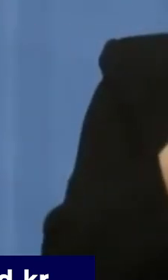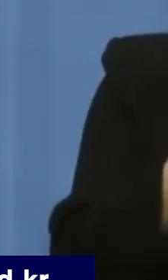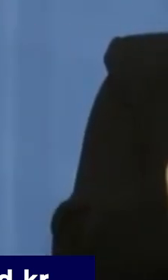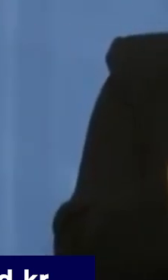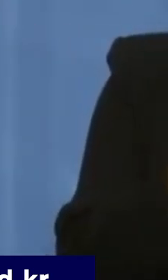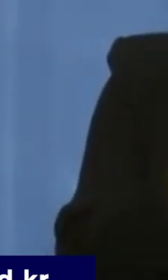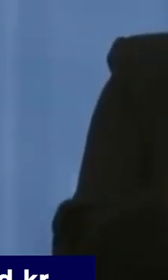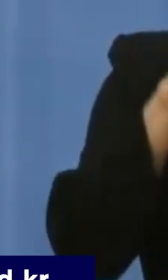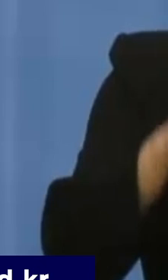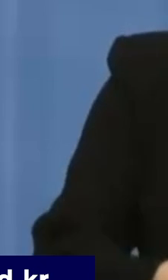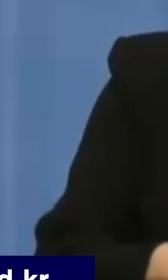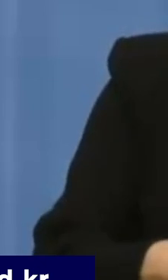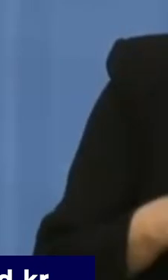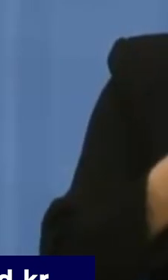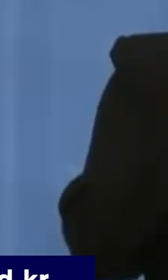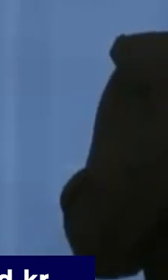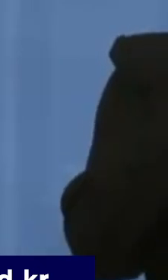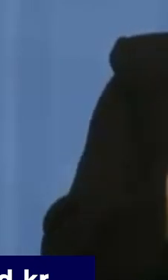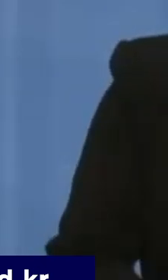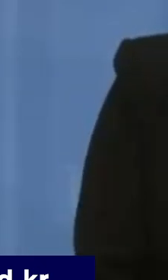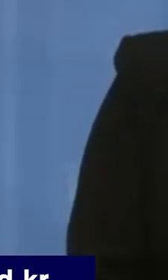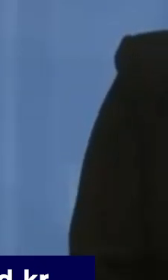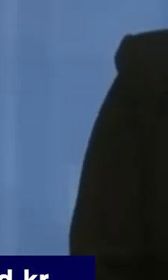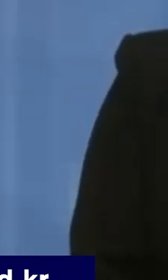것 역시 아까운 시간만 낭비하는 일입니다.